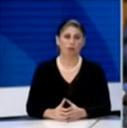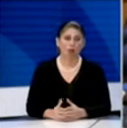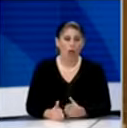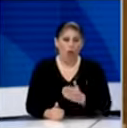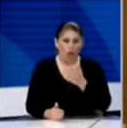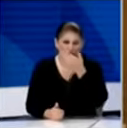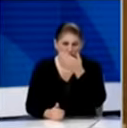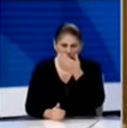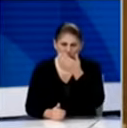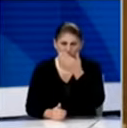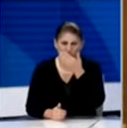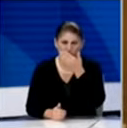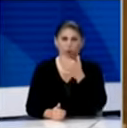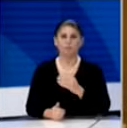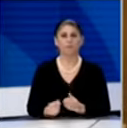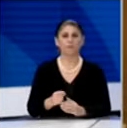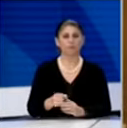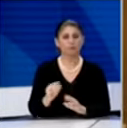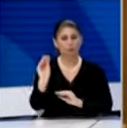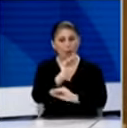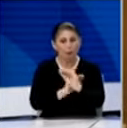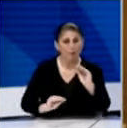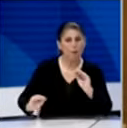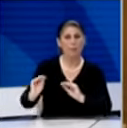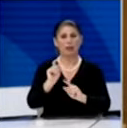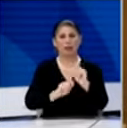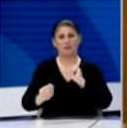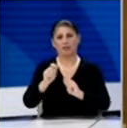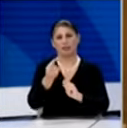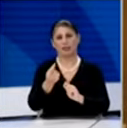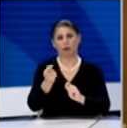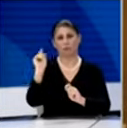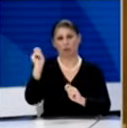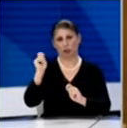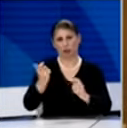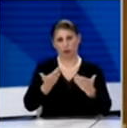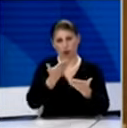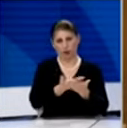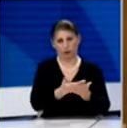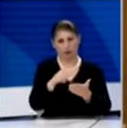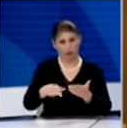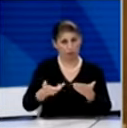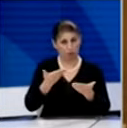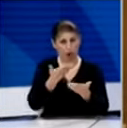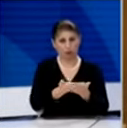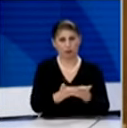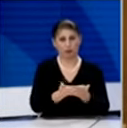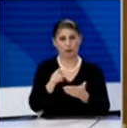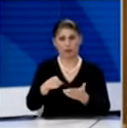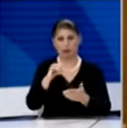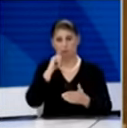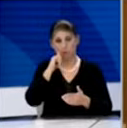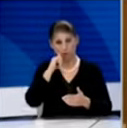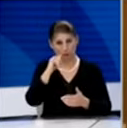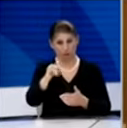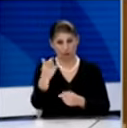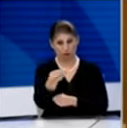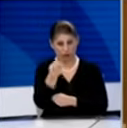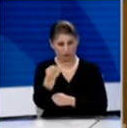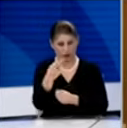ανατάξετε κάπως την πολιτική προστασία. Στις προτάσεις αυτές είναι να μονιμοποιήσετε